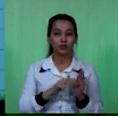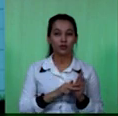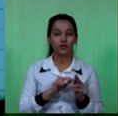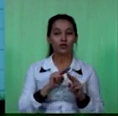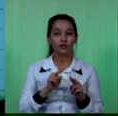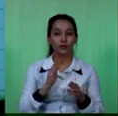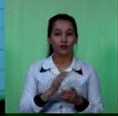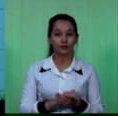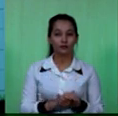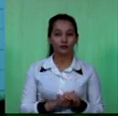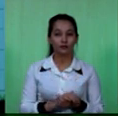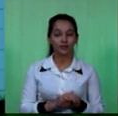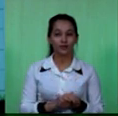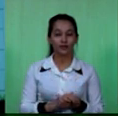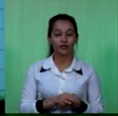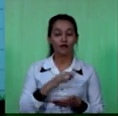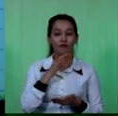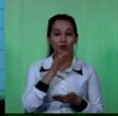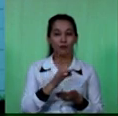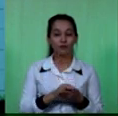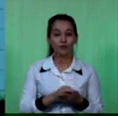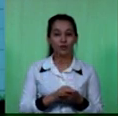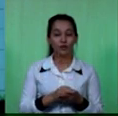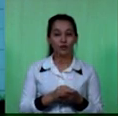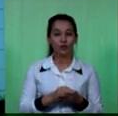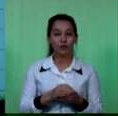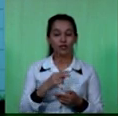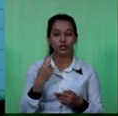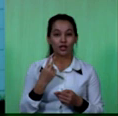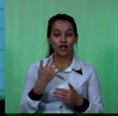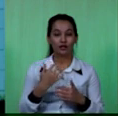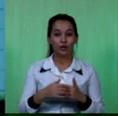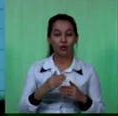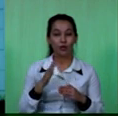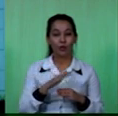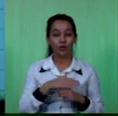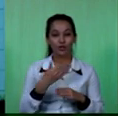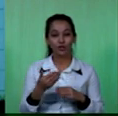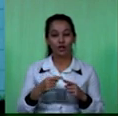7338 kilometr. Demak, javob ular orasidagi masofa